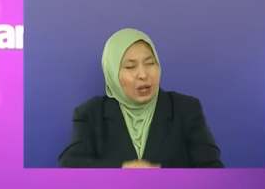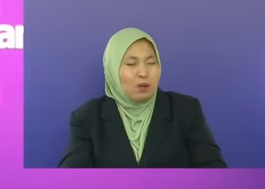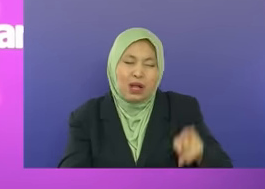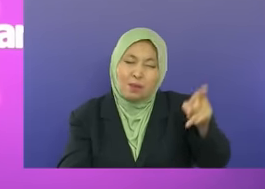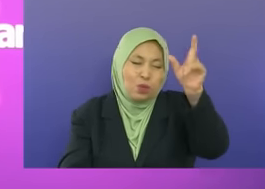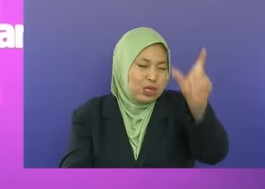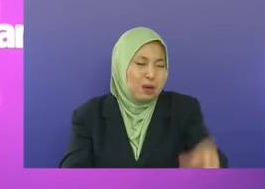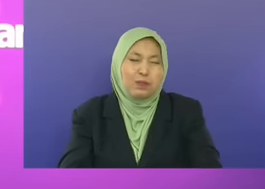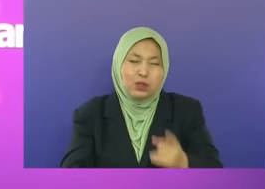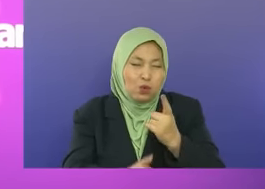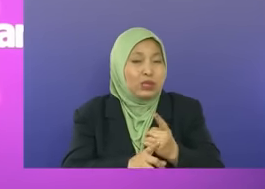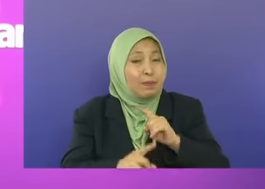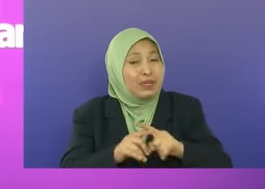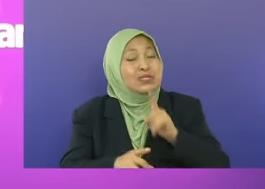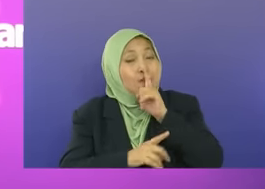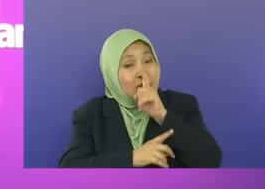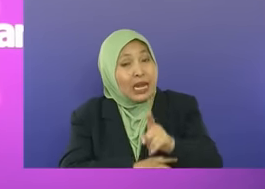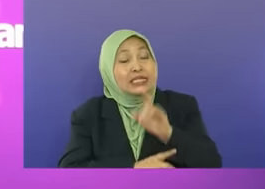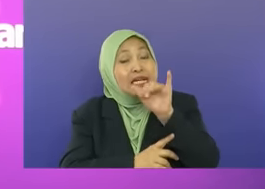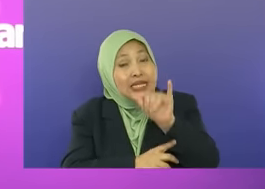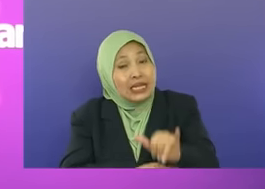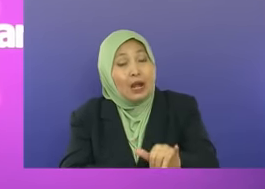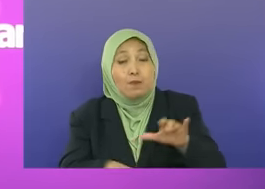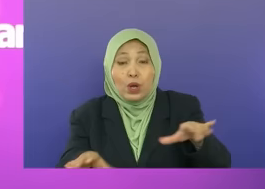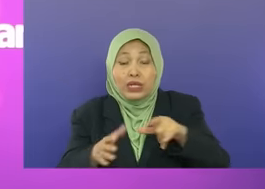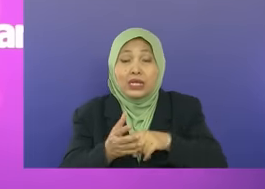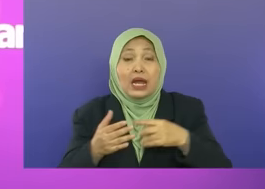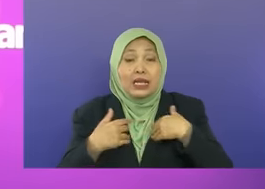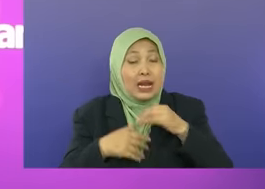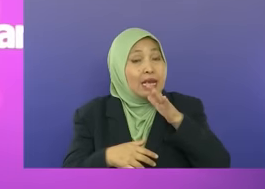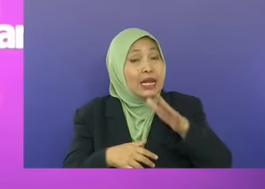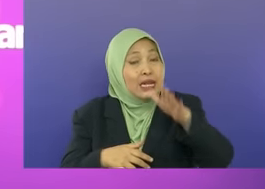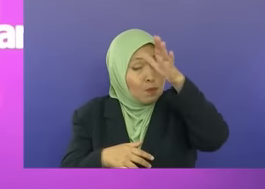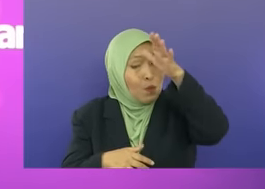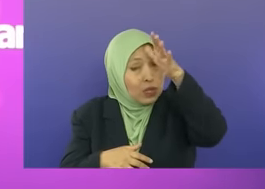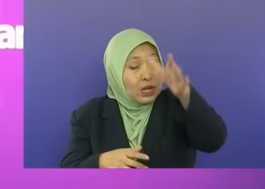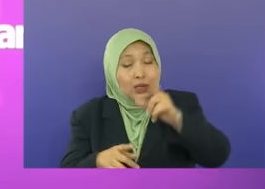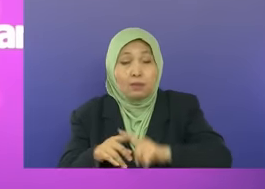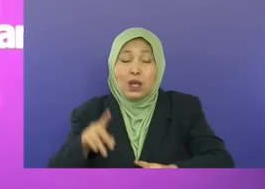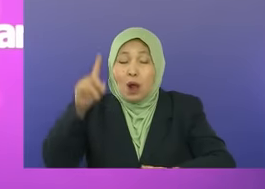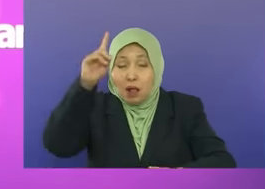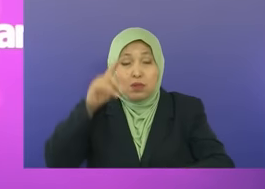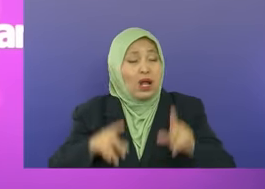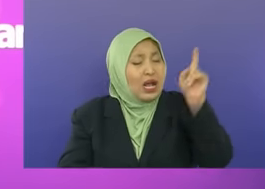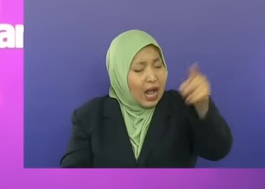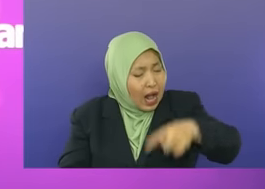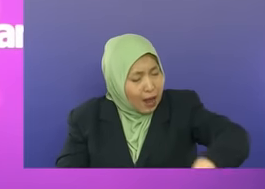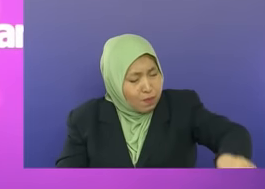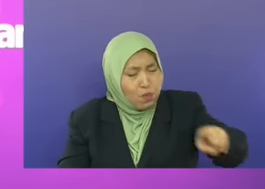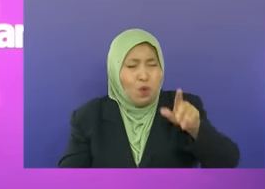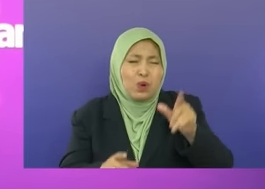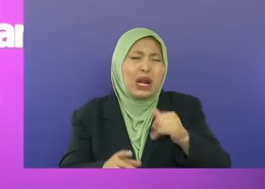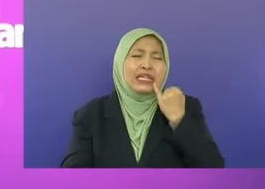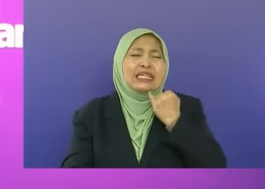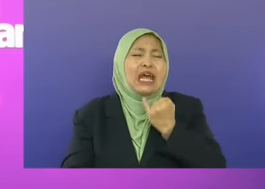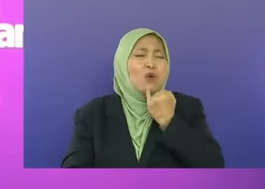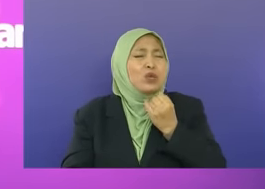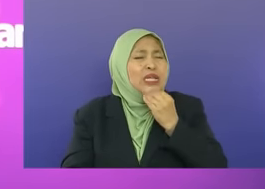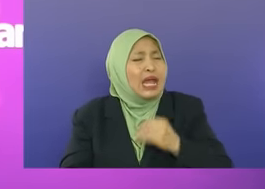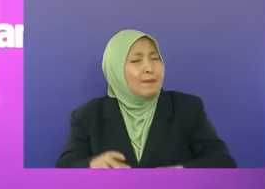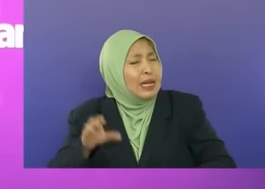padahal sebenarnya yang yang buat ini adalah nenek moyang Michael tapi Allah kata kamu kamu orang Yahudi yang mendengar